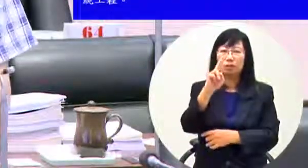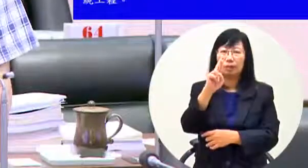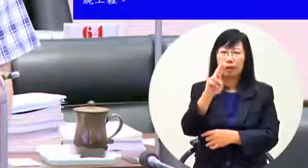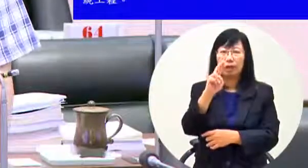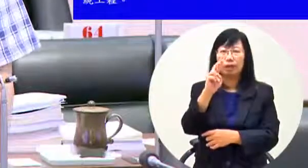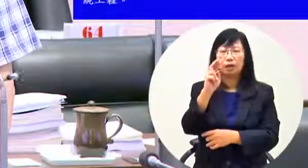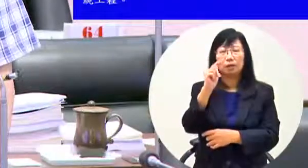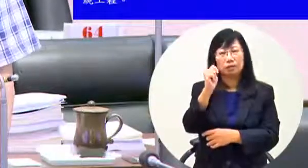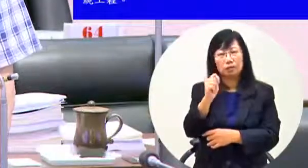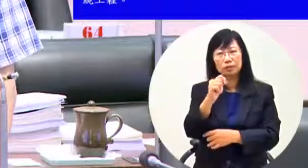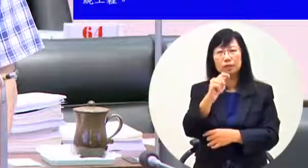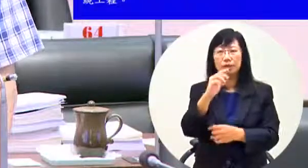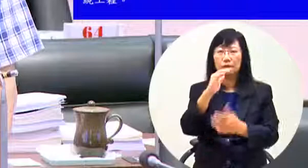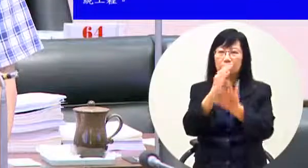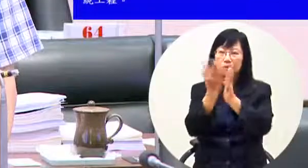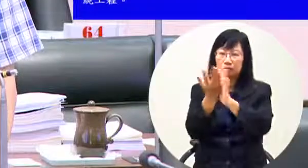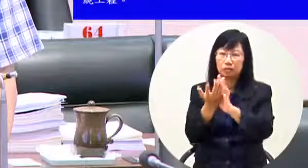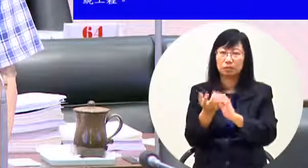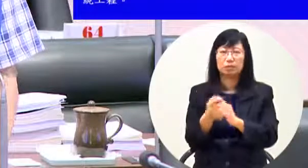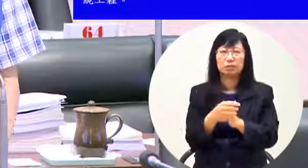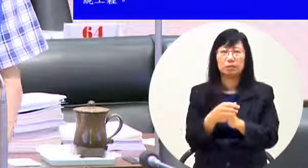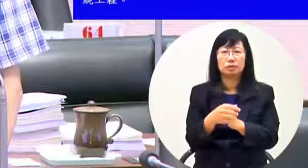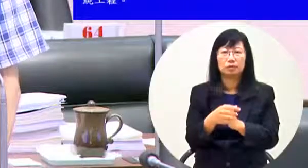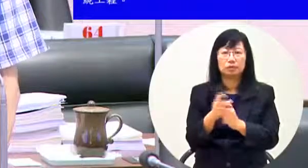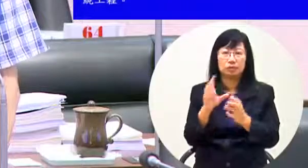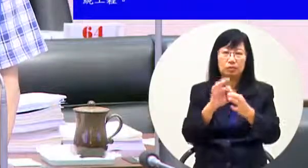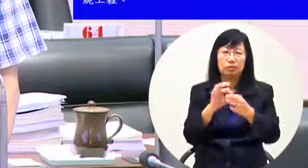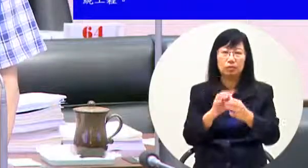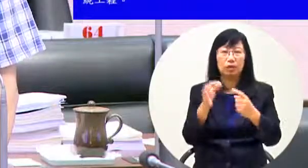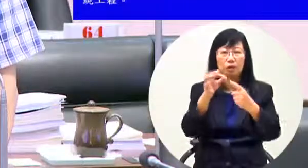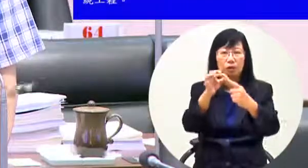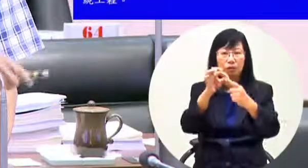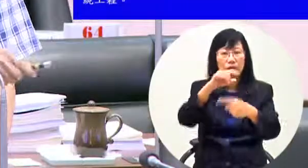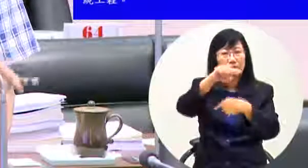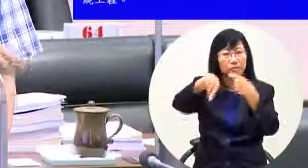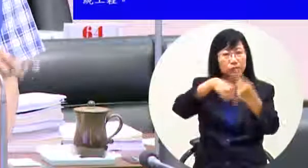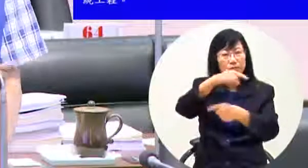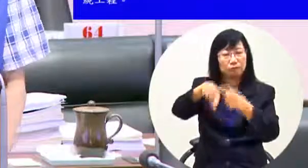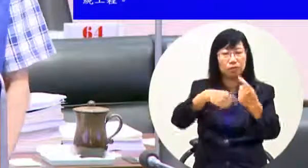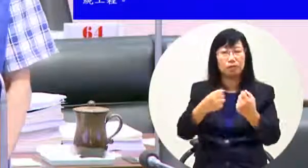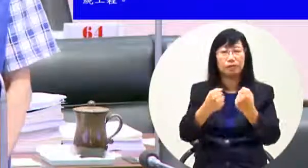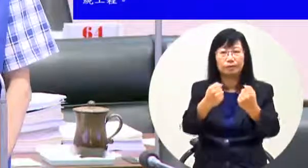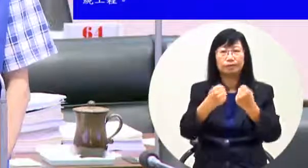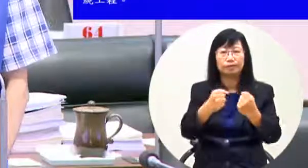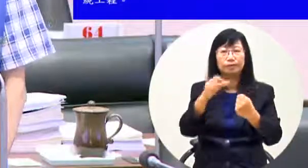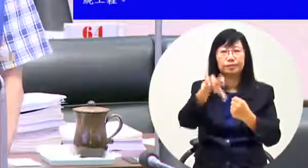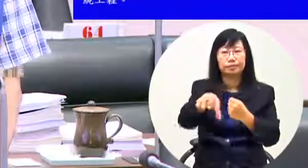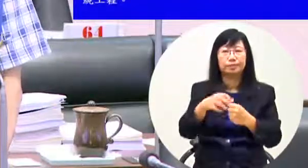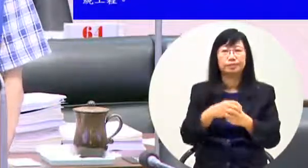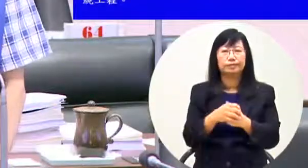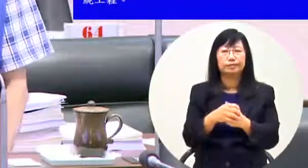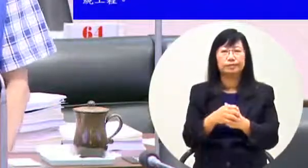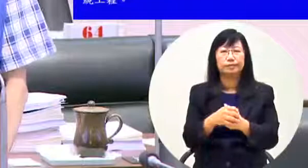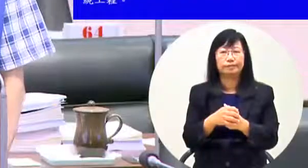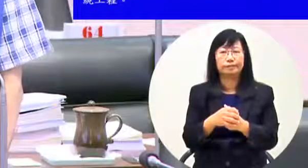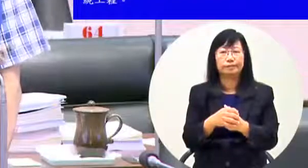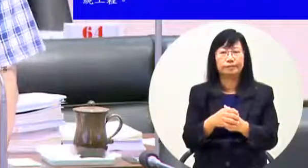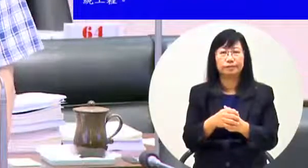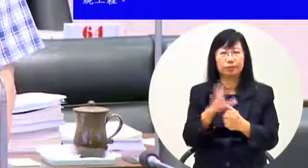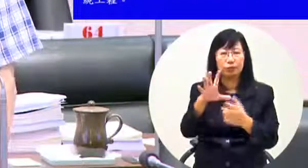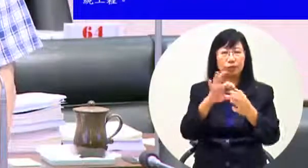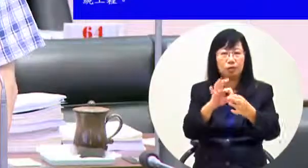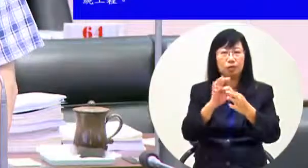是。公车转运的这些系统，啊，有一些是大众运输系统，有一些是轻